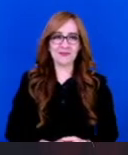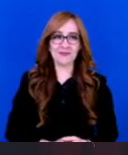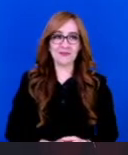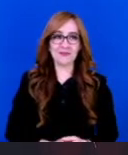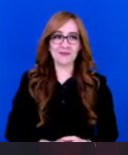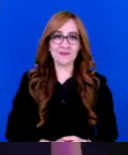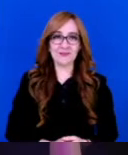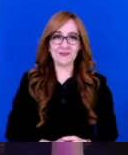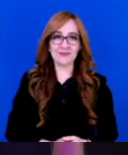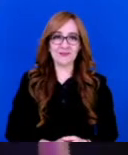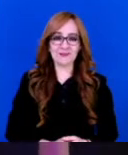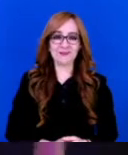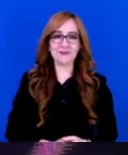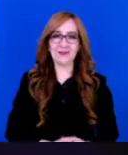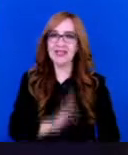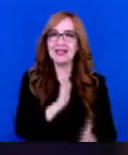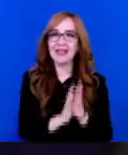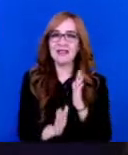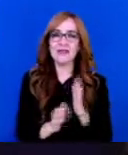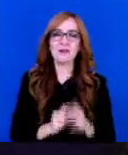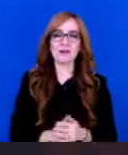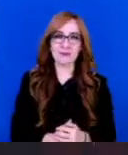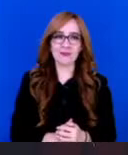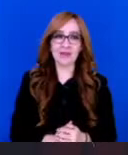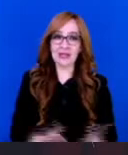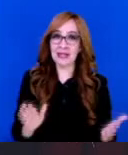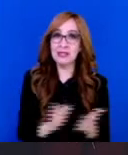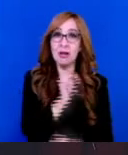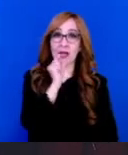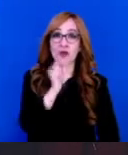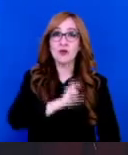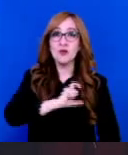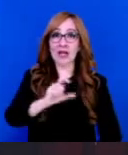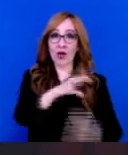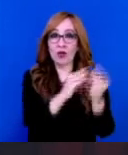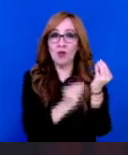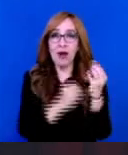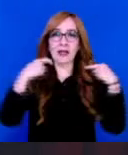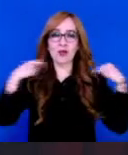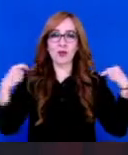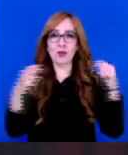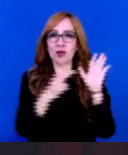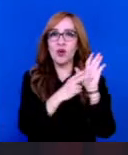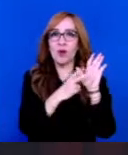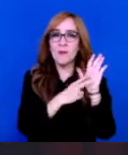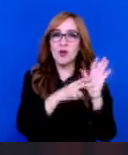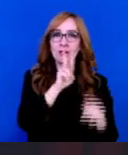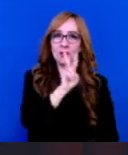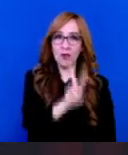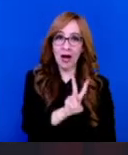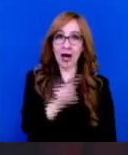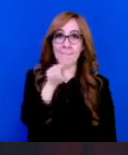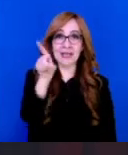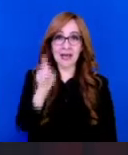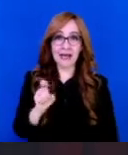Baik. Langsung saja kami berikan kesempatan kepada calon wakil gubernur nomor urut 2